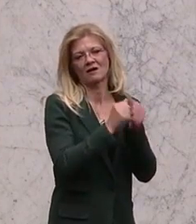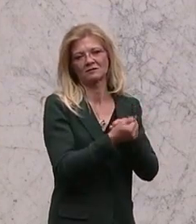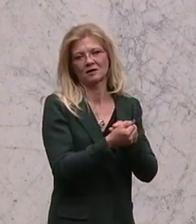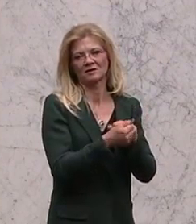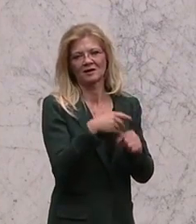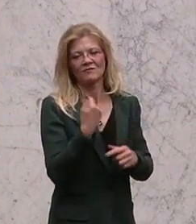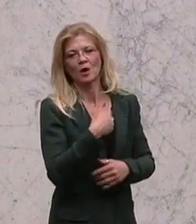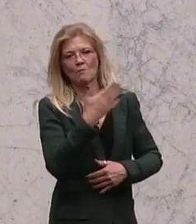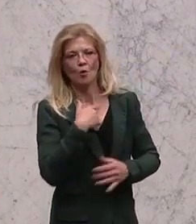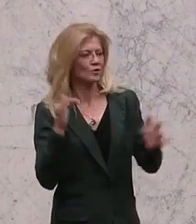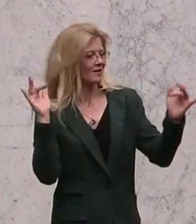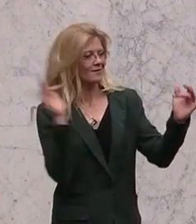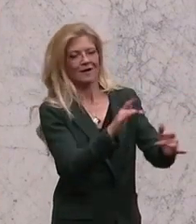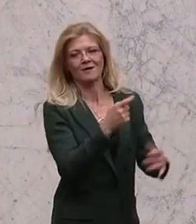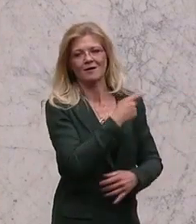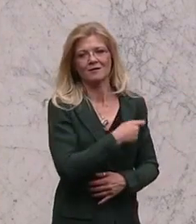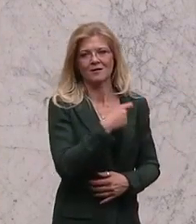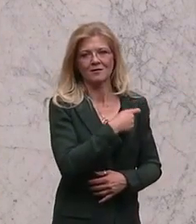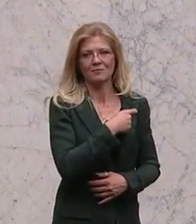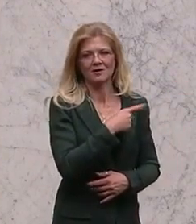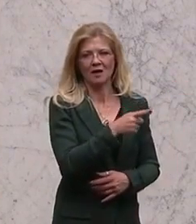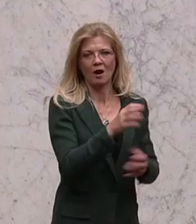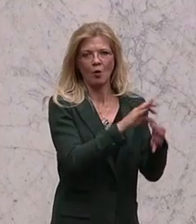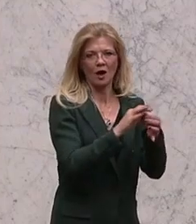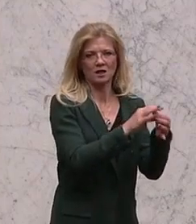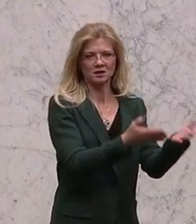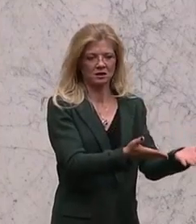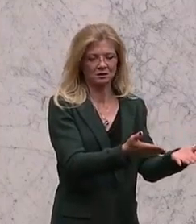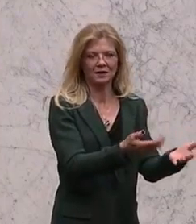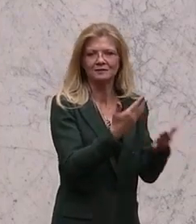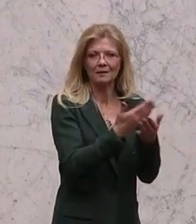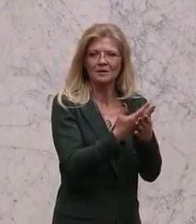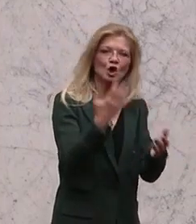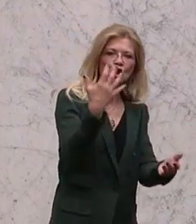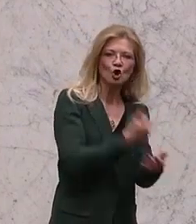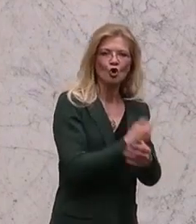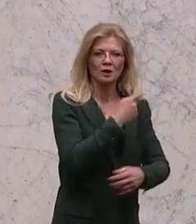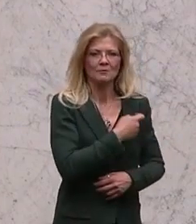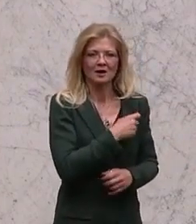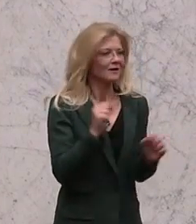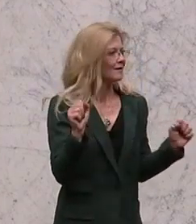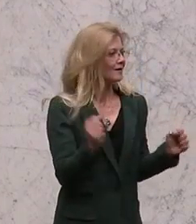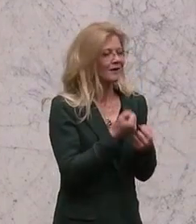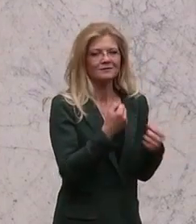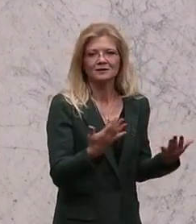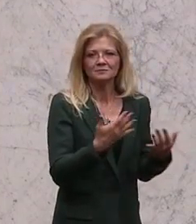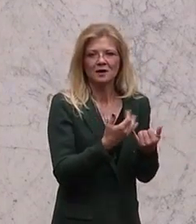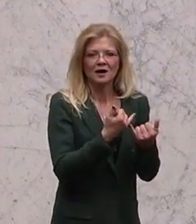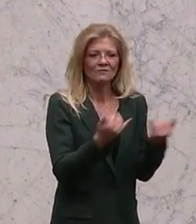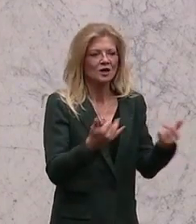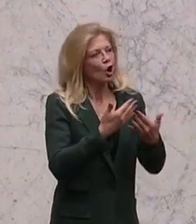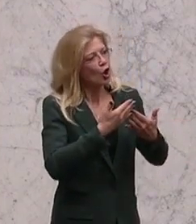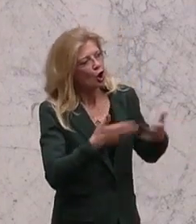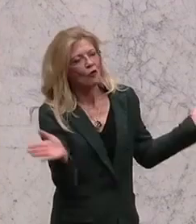die organisierte Kriminalität setzen, dass Drogenkriminalität hier nicht mehr als Teil des öffentlichen Raumes